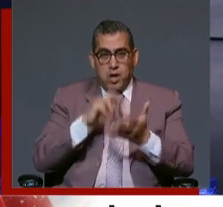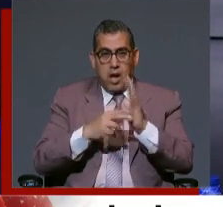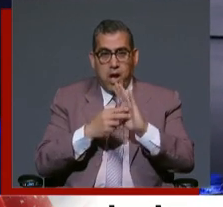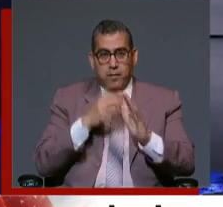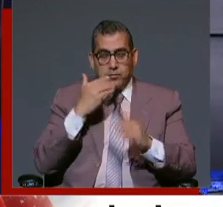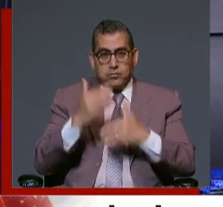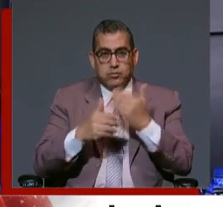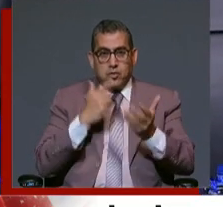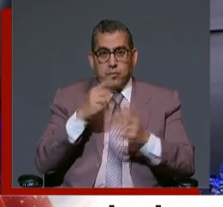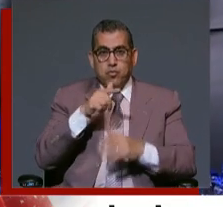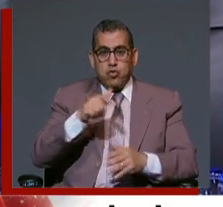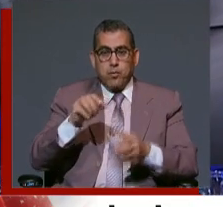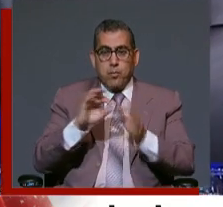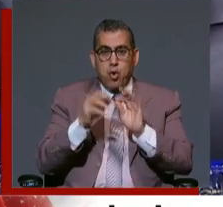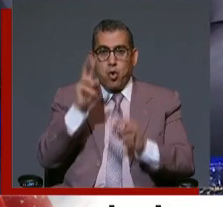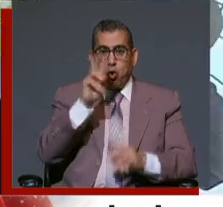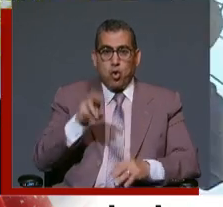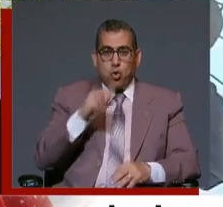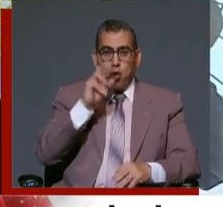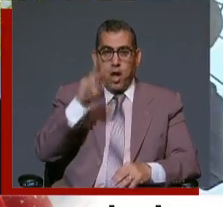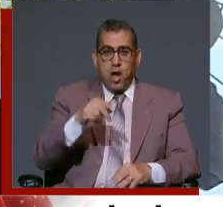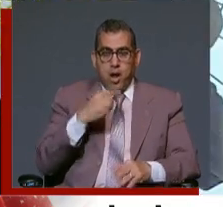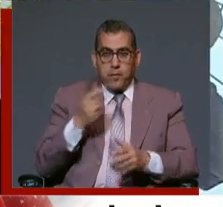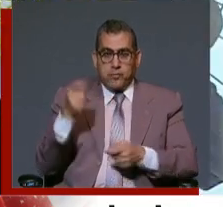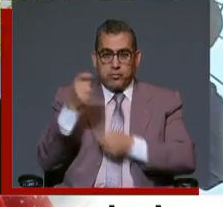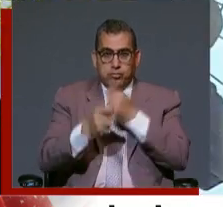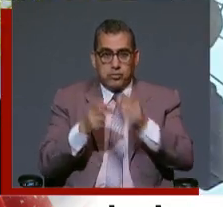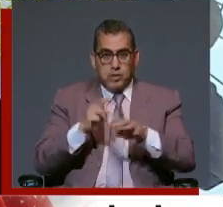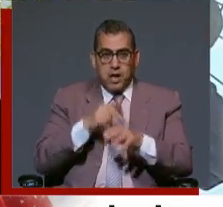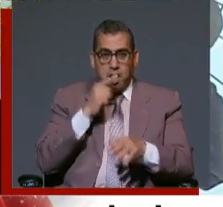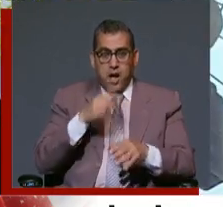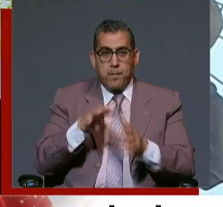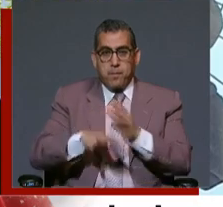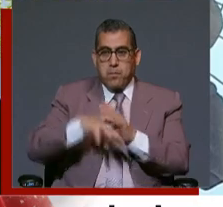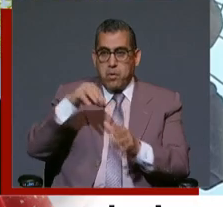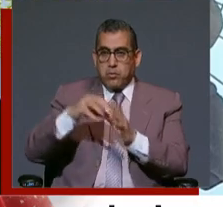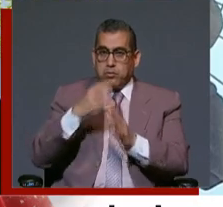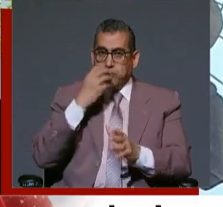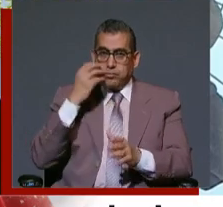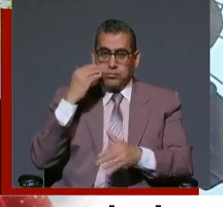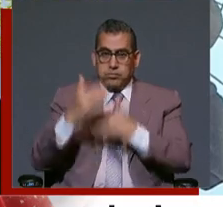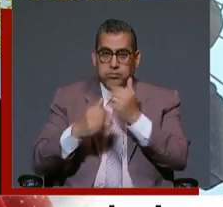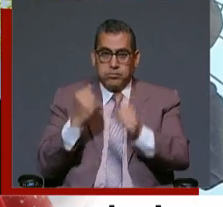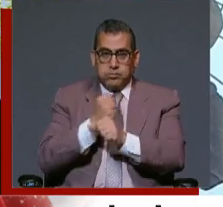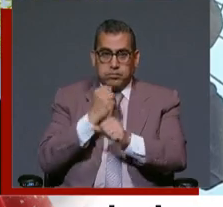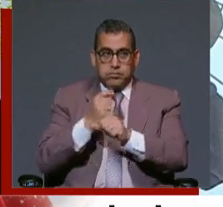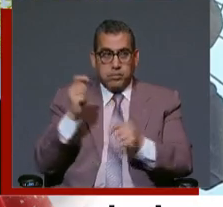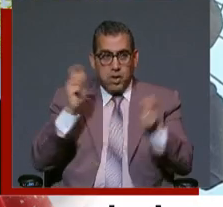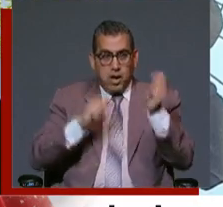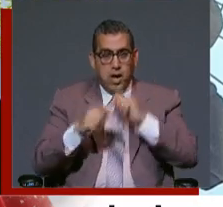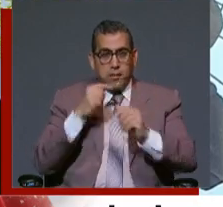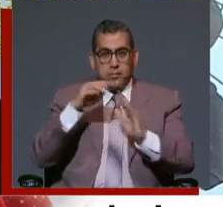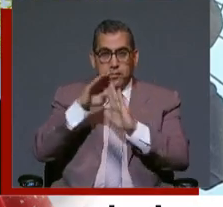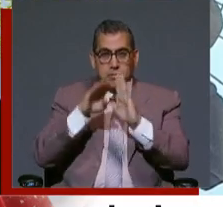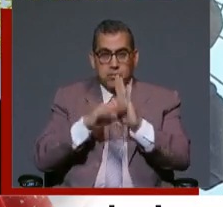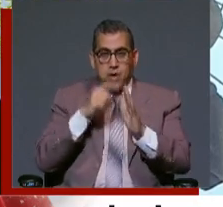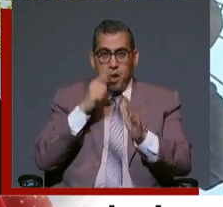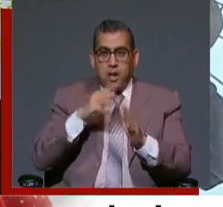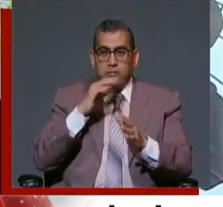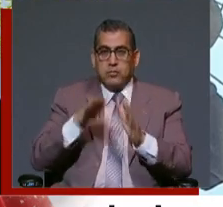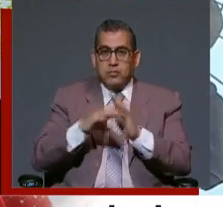500 مليون دولارا من أجل تمويل وإعداد المشاريع وتطويرها باستخدام منصات الأسهم